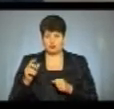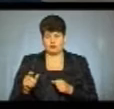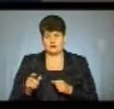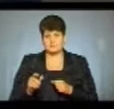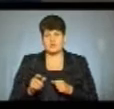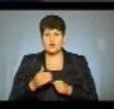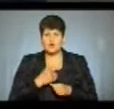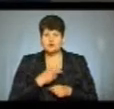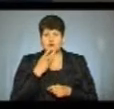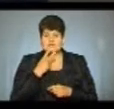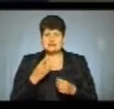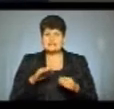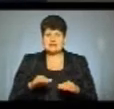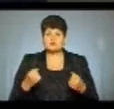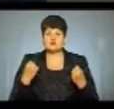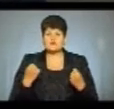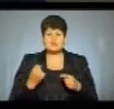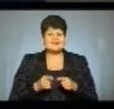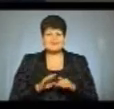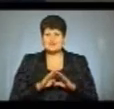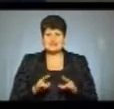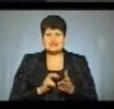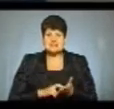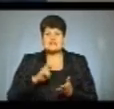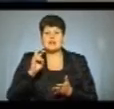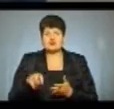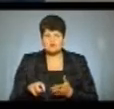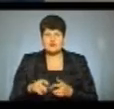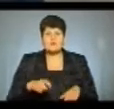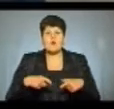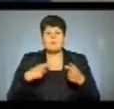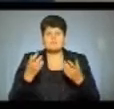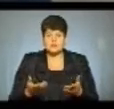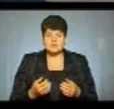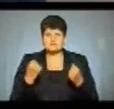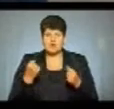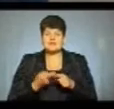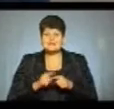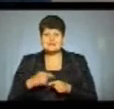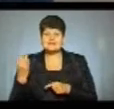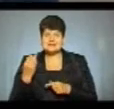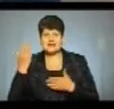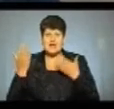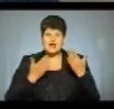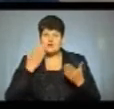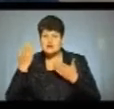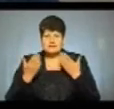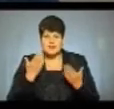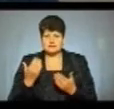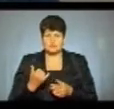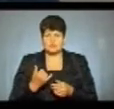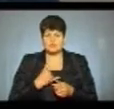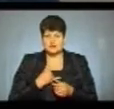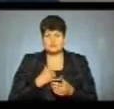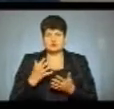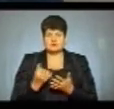що фізкультура – це не тільки стрибнув і далеко побіг, що спорт – це цікаво і весело. В нас видався